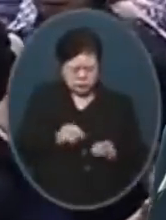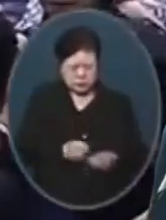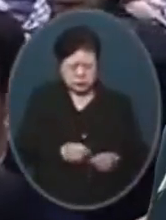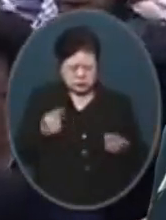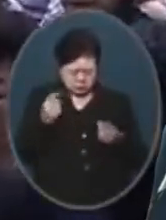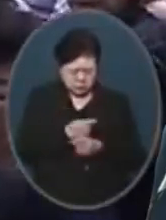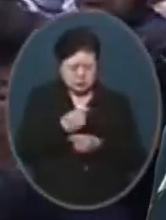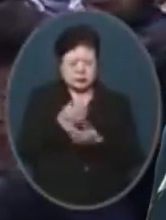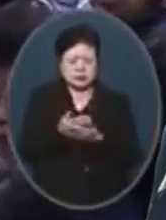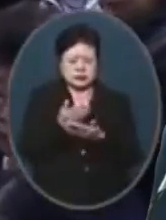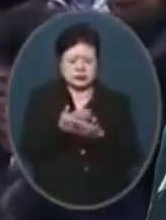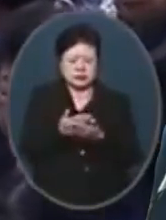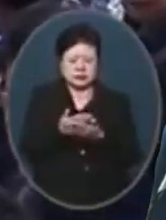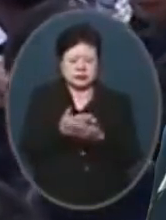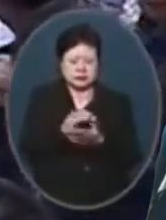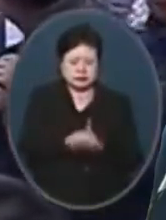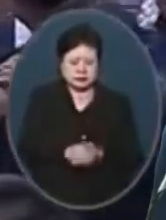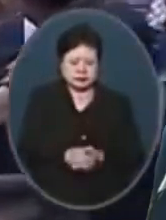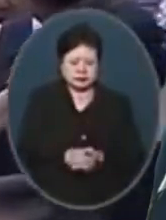도와주시옵소서.